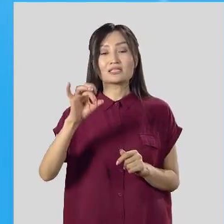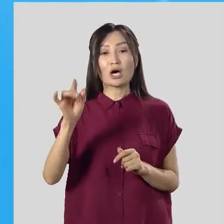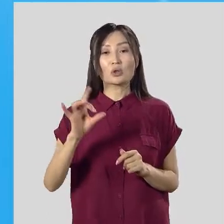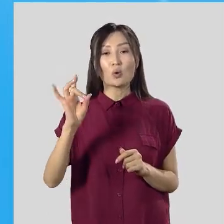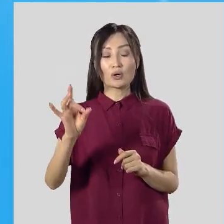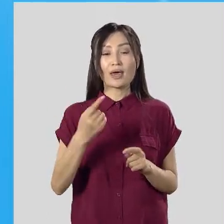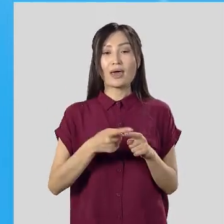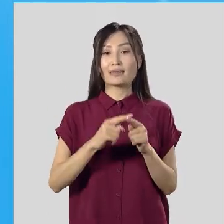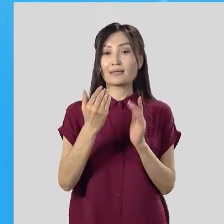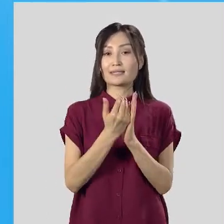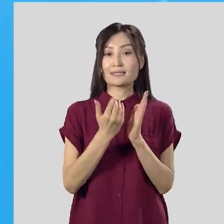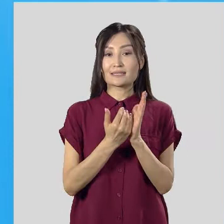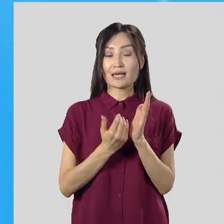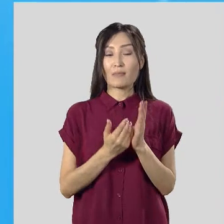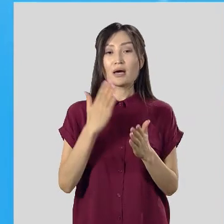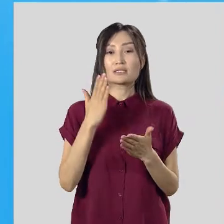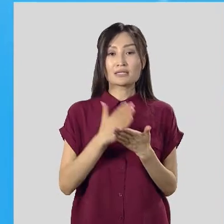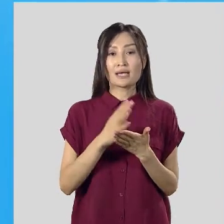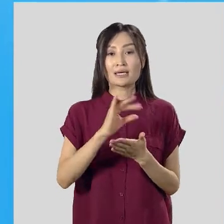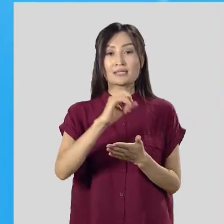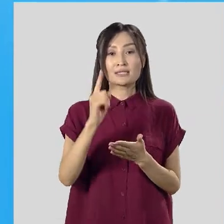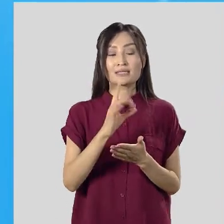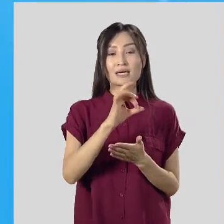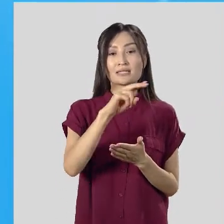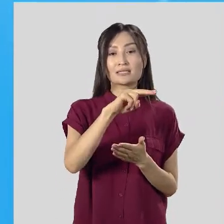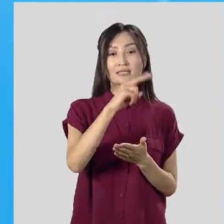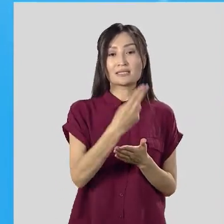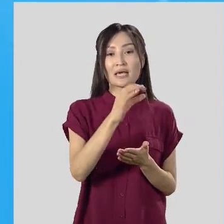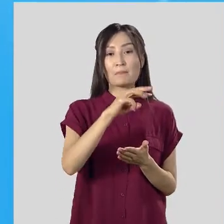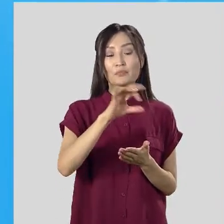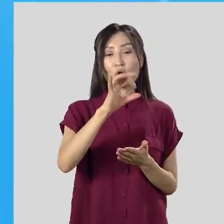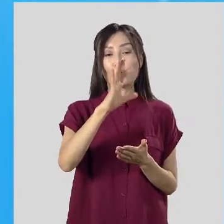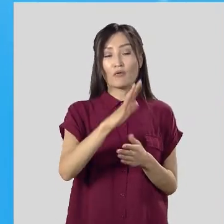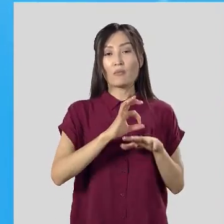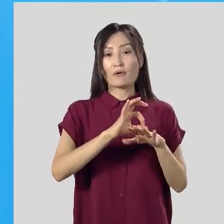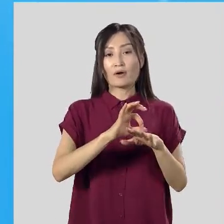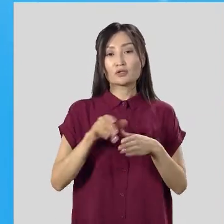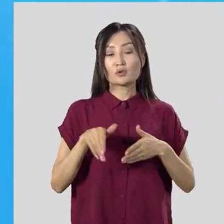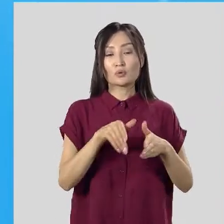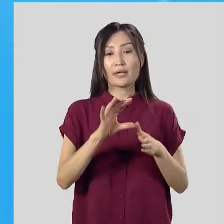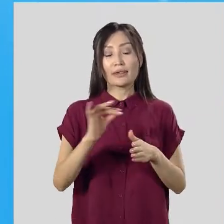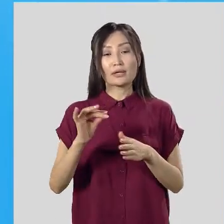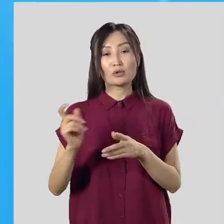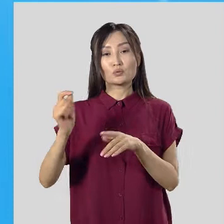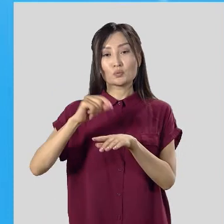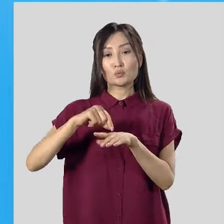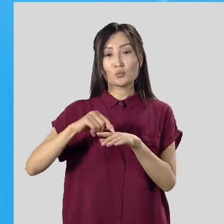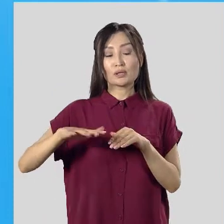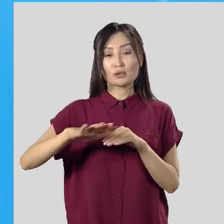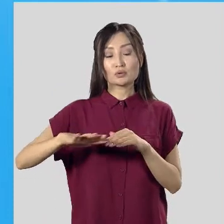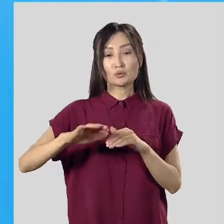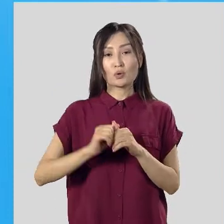– это система, состоящая из рецепторов, проводящих путей и чувствительных зон